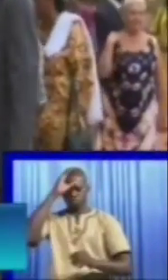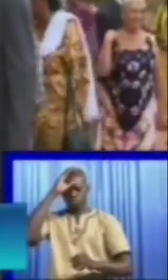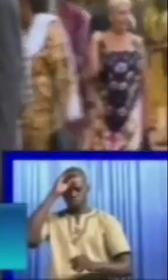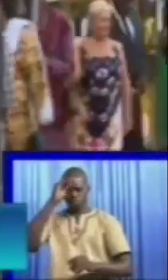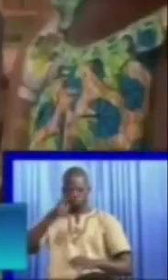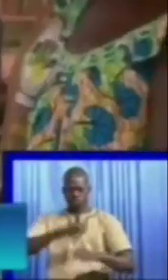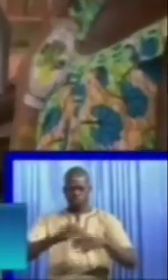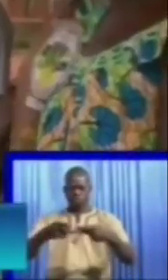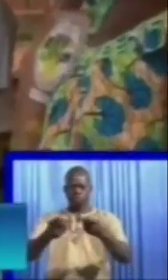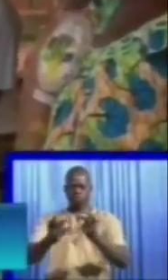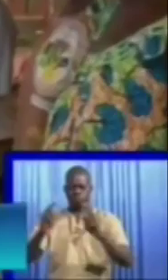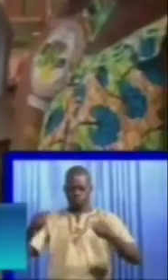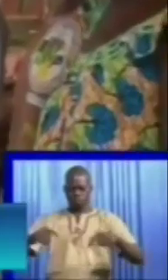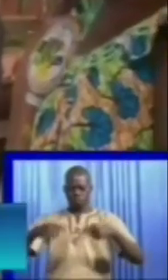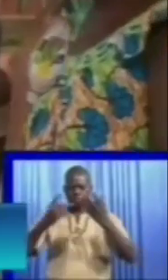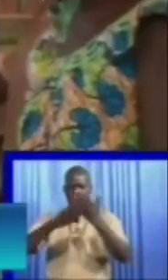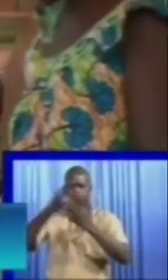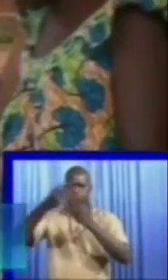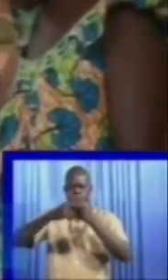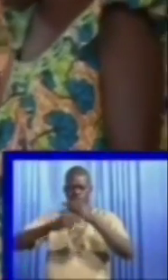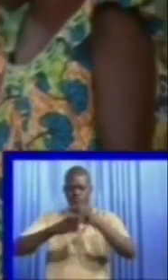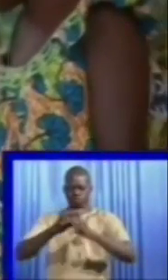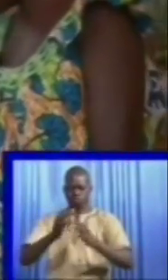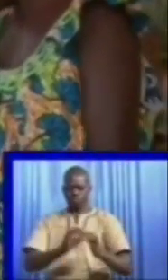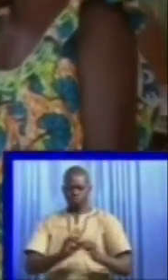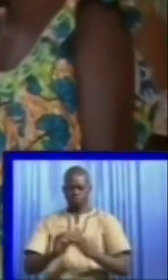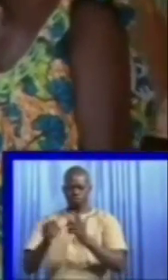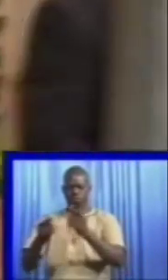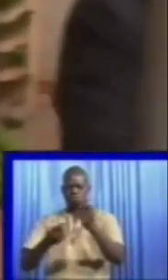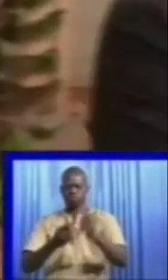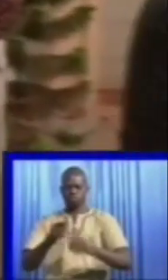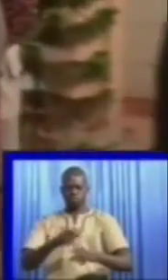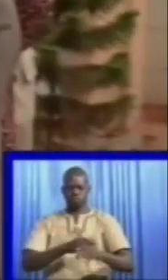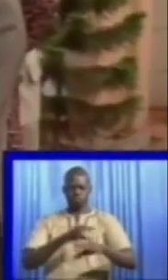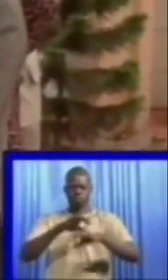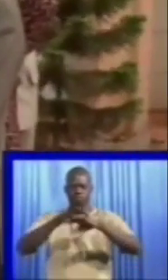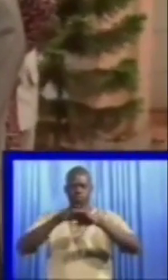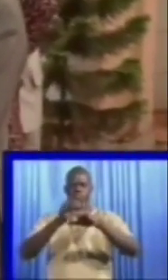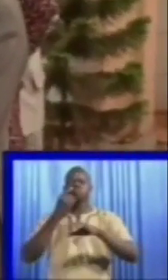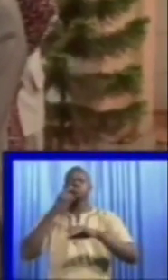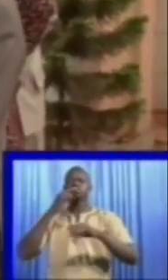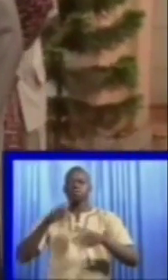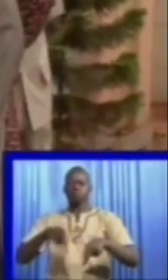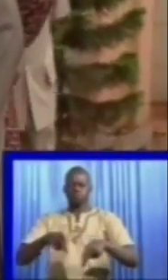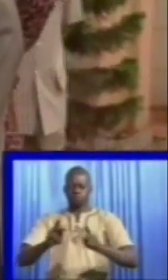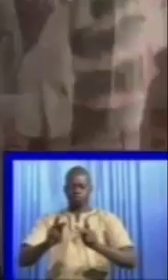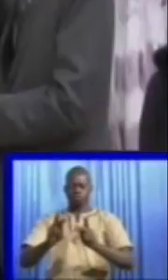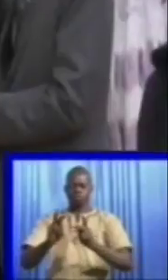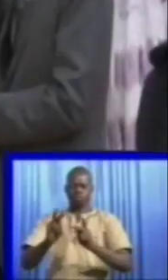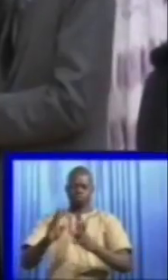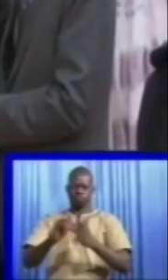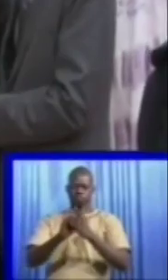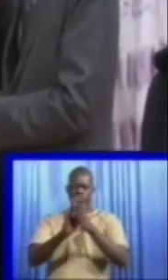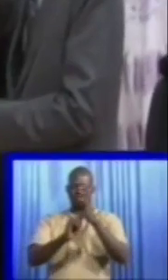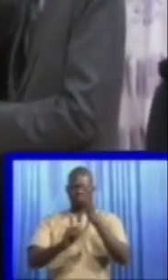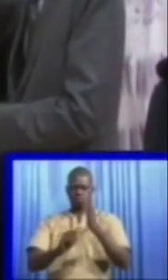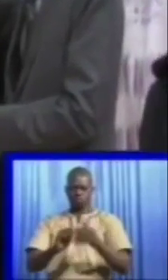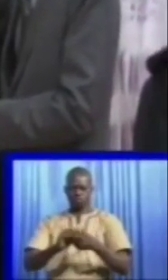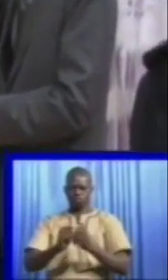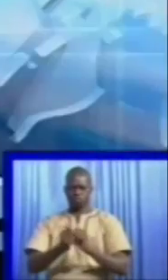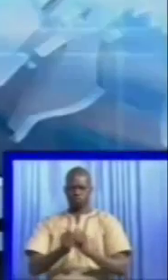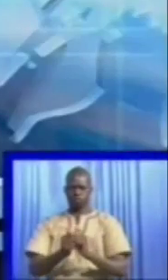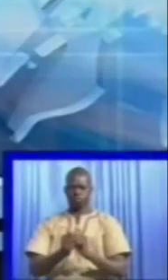la mise en œuvre ici de ce programme national de partenariat pour la gestion durable des terres devrait permettre de renverser cette tendance.